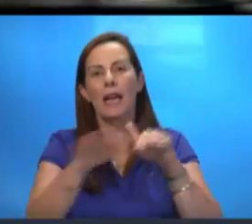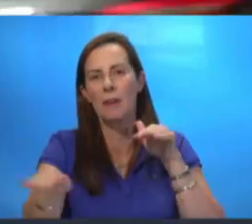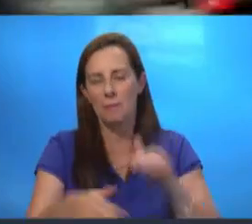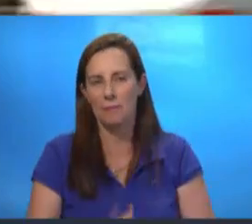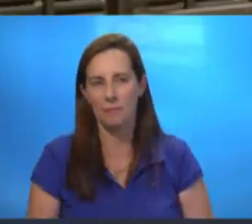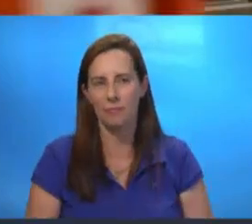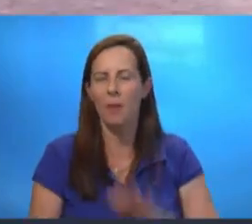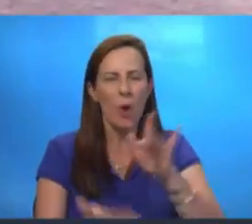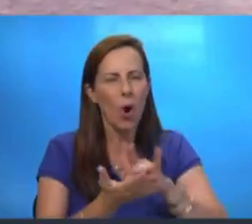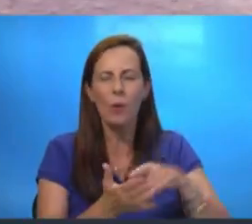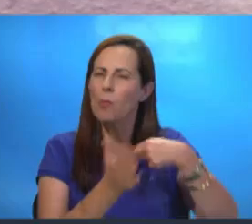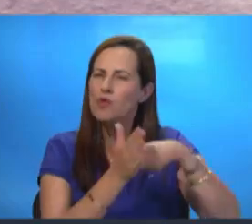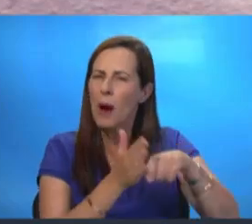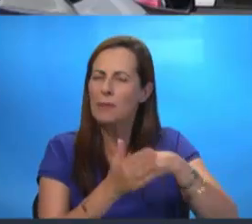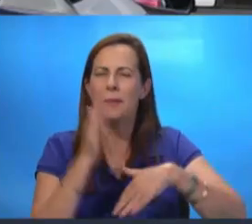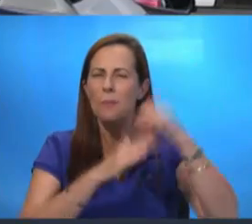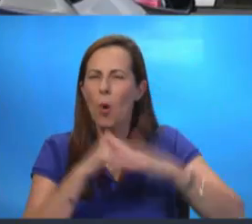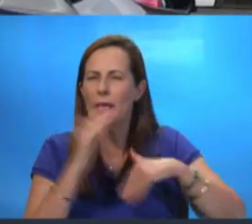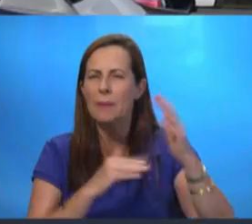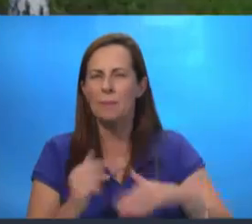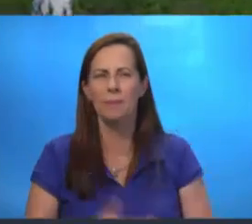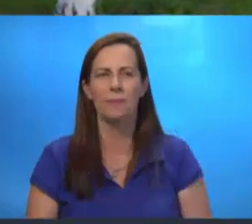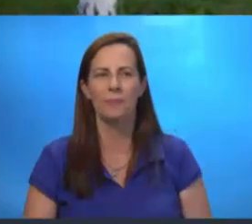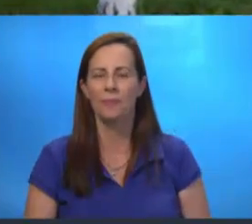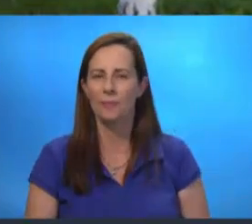בכל מקום משפצים, בונים.